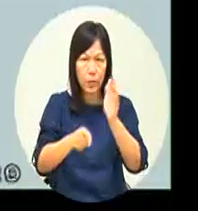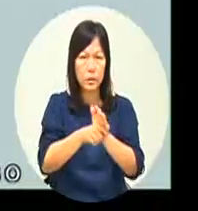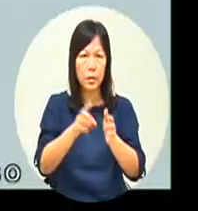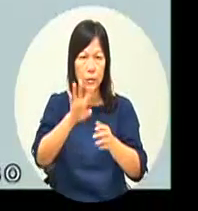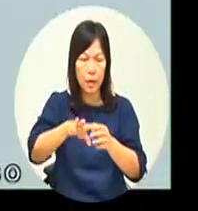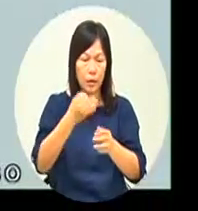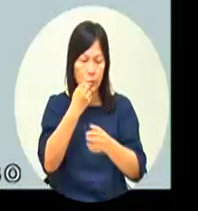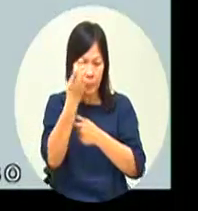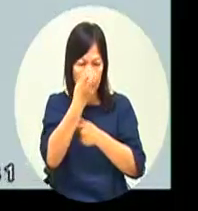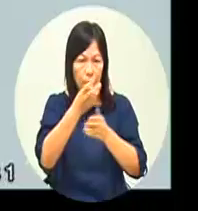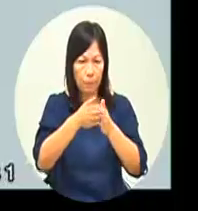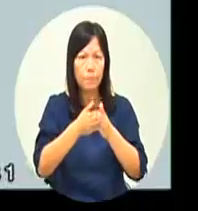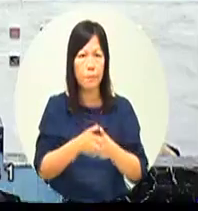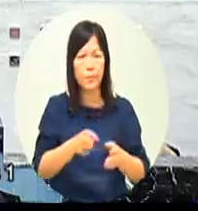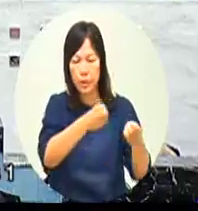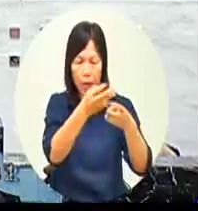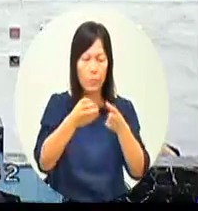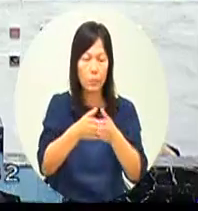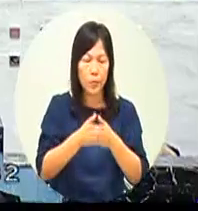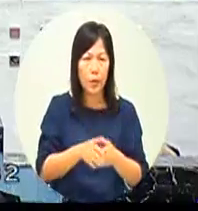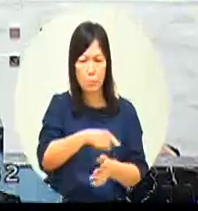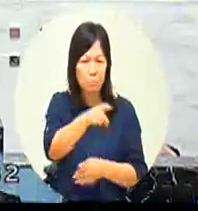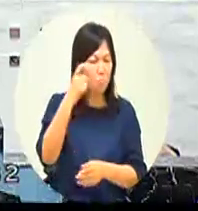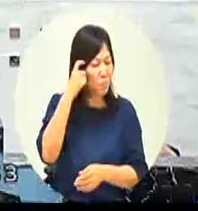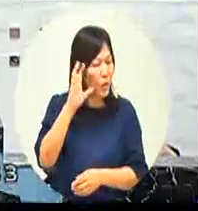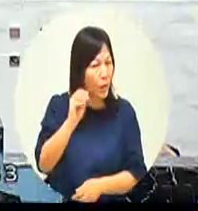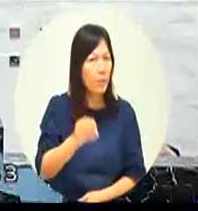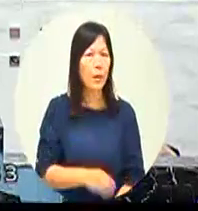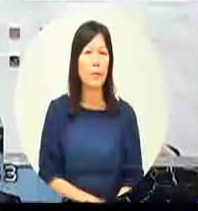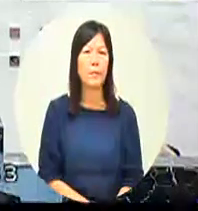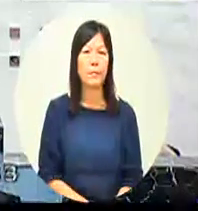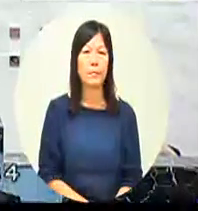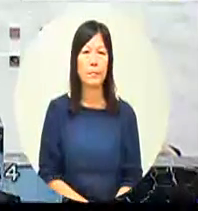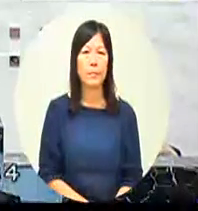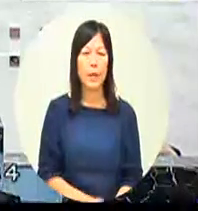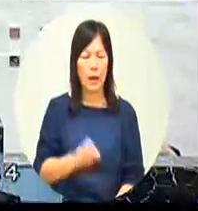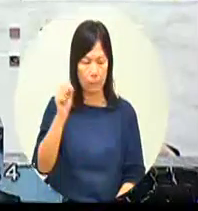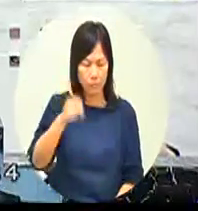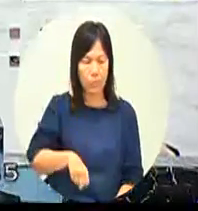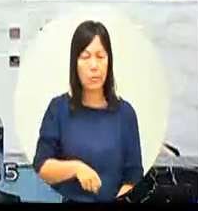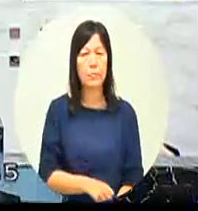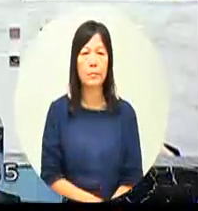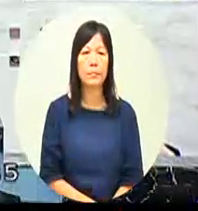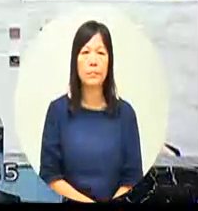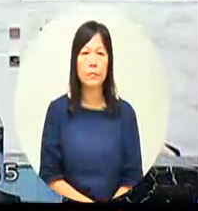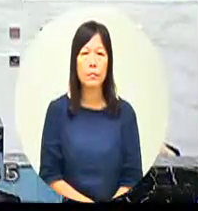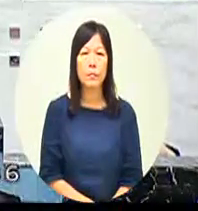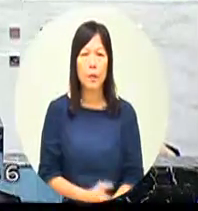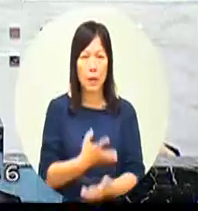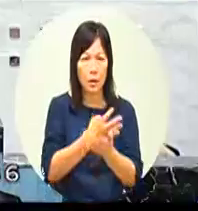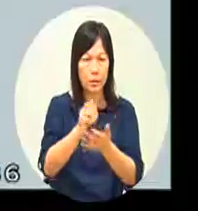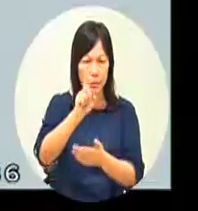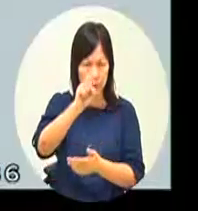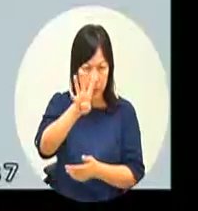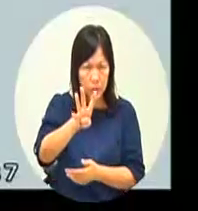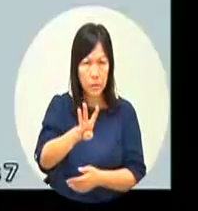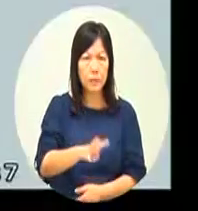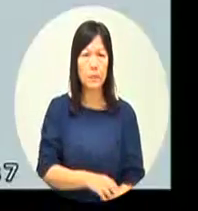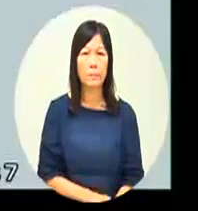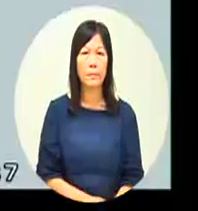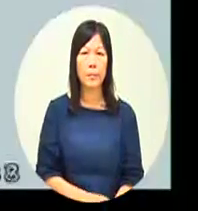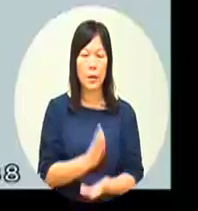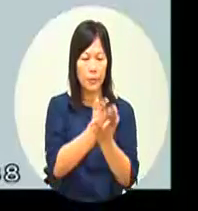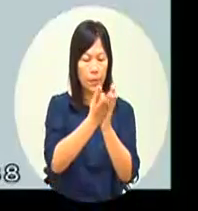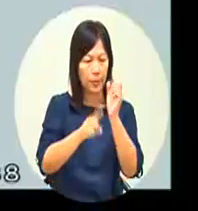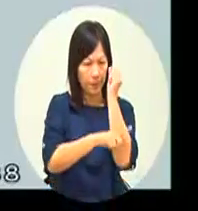请查账，请讨论。 各位同仁们意见，准予备查。 案号十四，类别